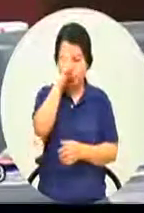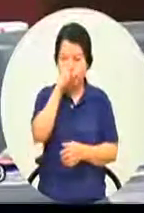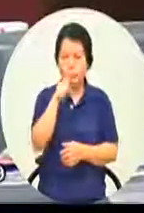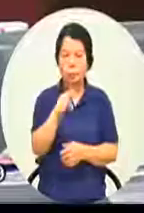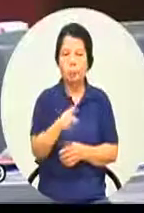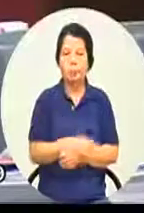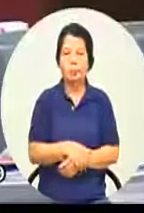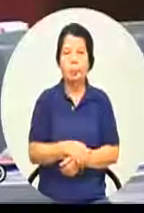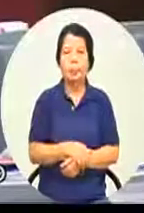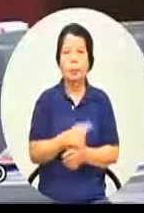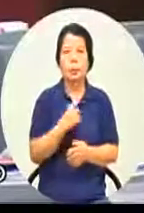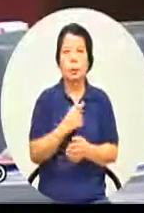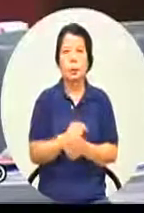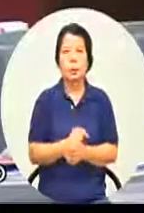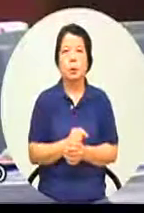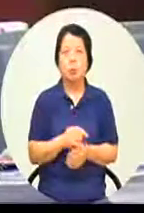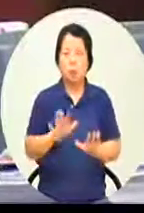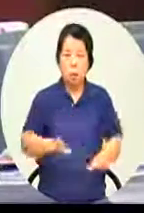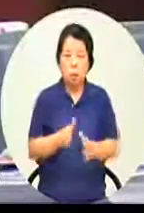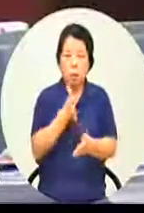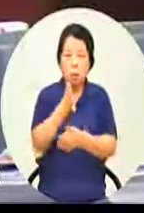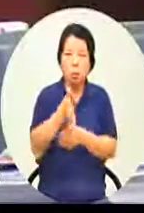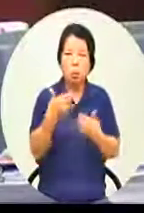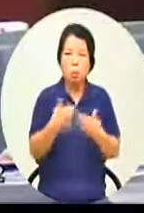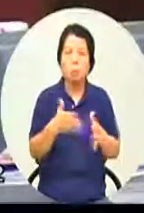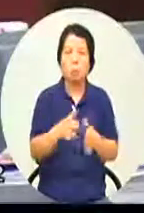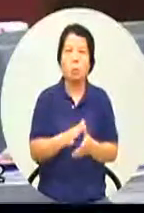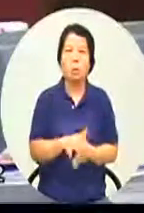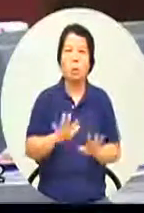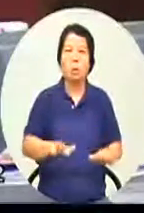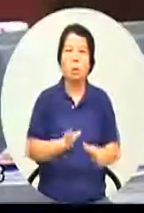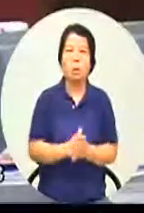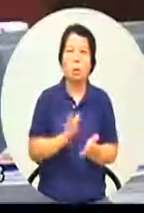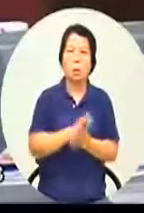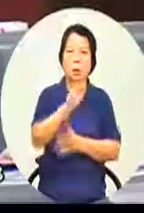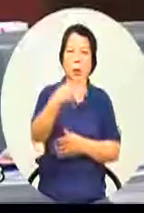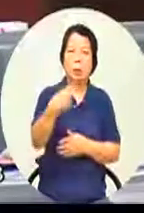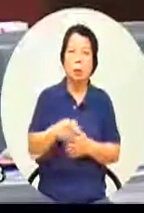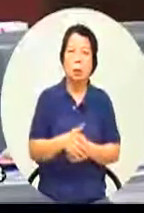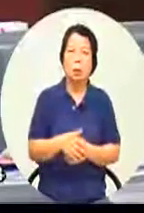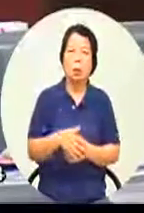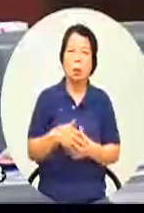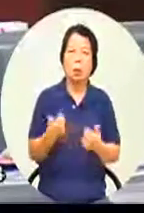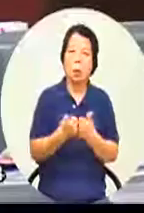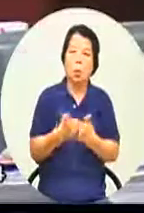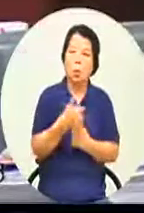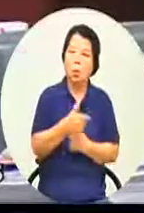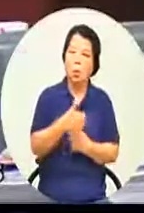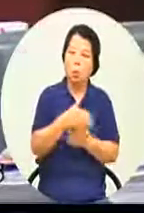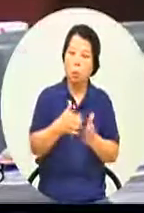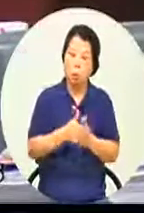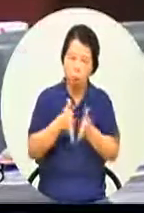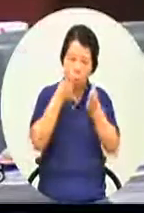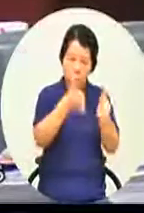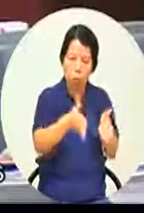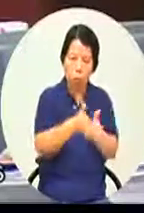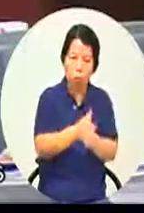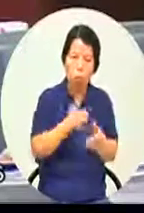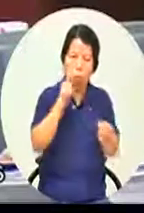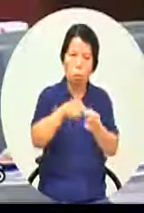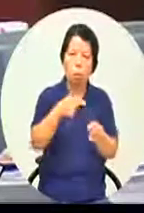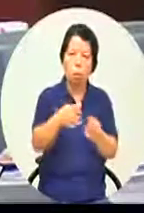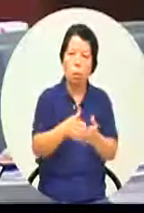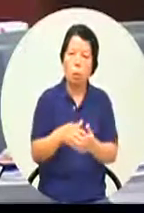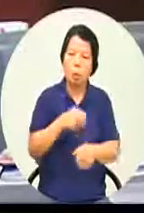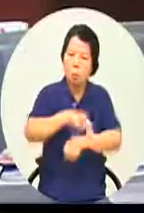我们有这次我不问你，但是我期待下个会期如果还有机会，我希望你能够好好来研这个方向，到底我们有什么好